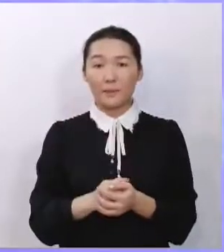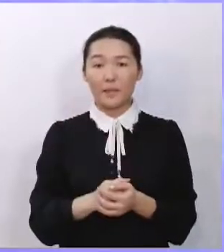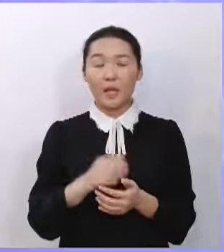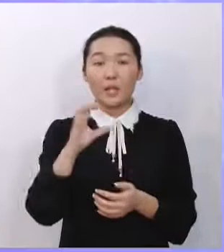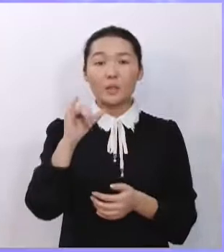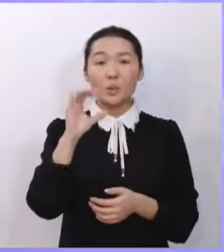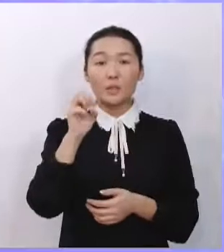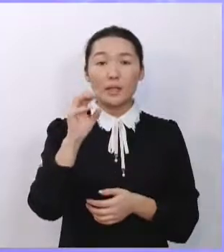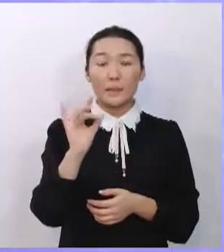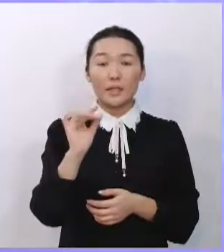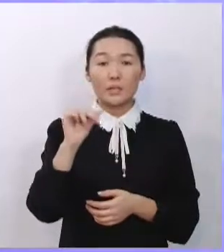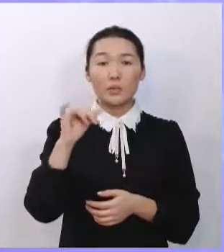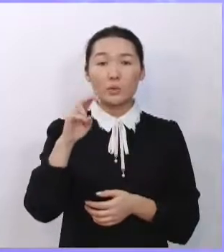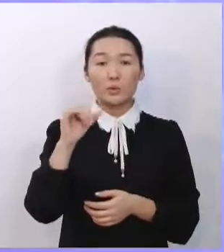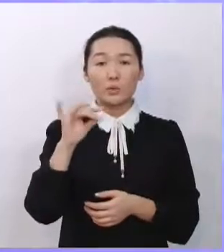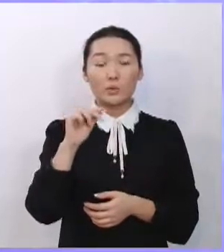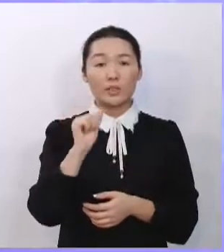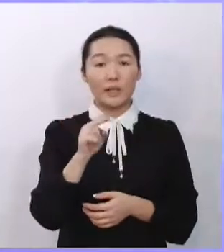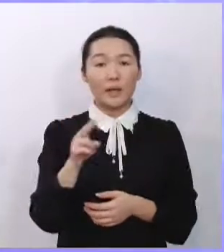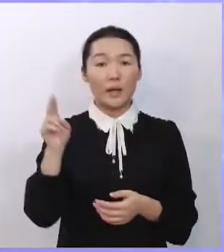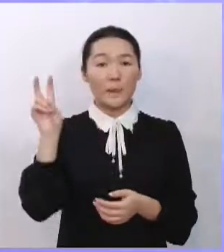Суусамыр, чуңкурчак, Бишкек.